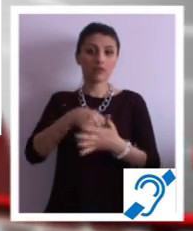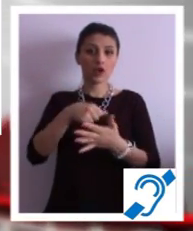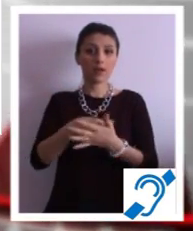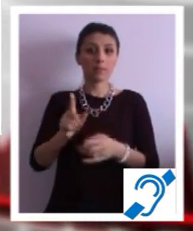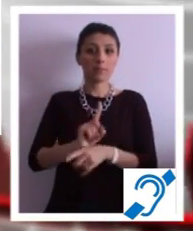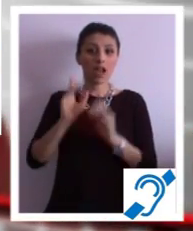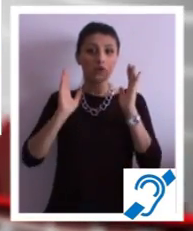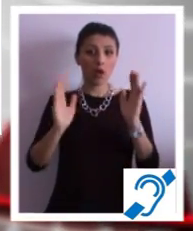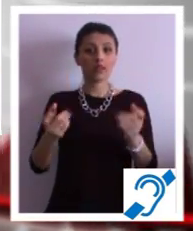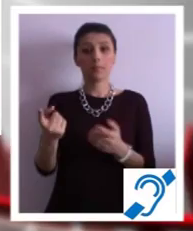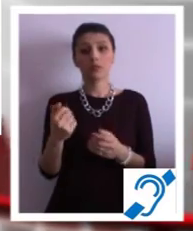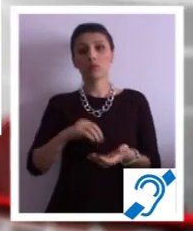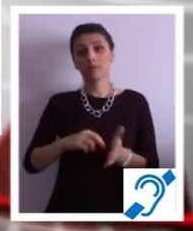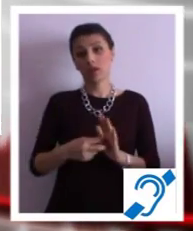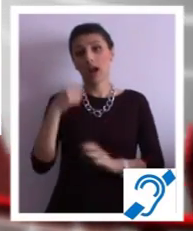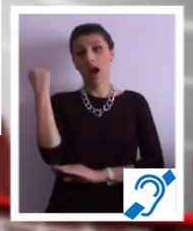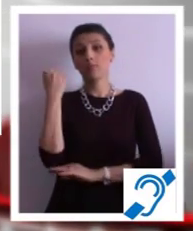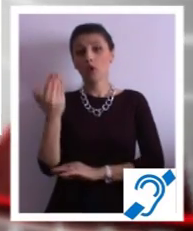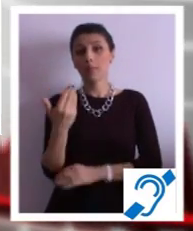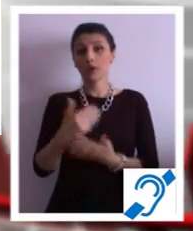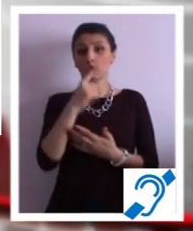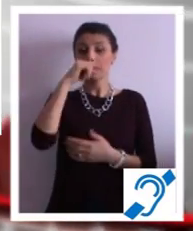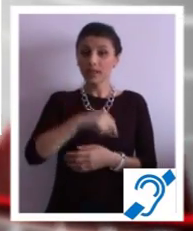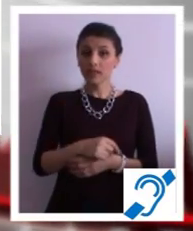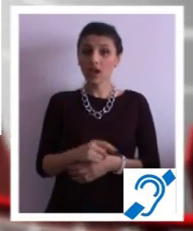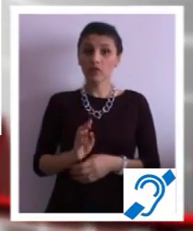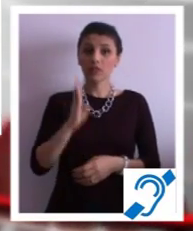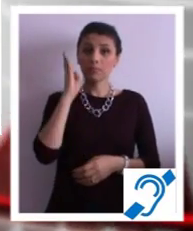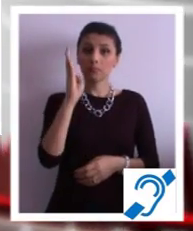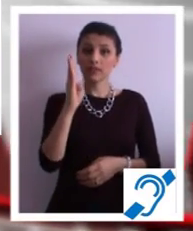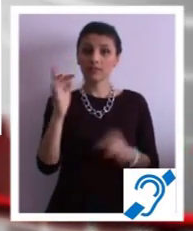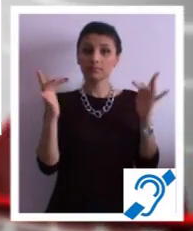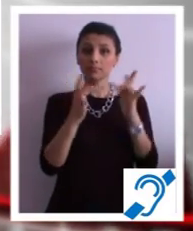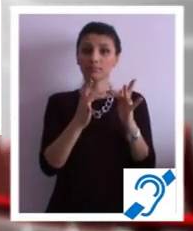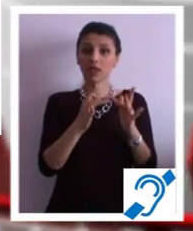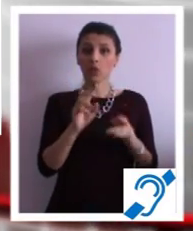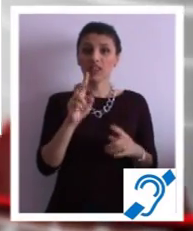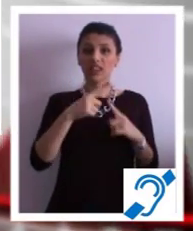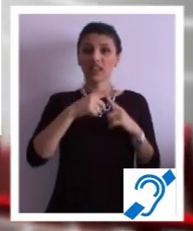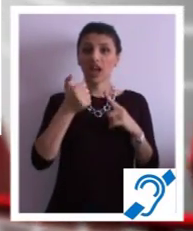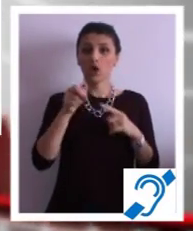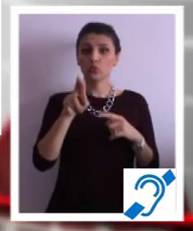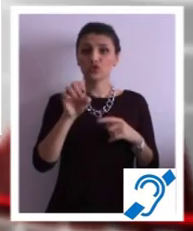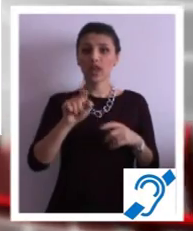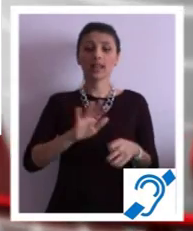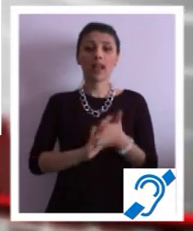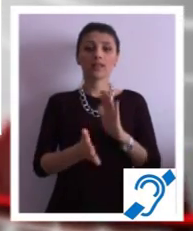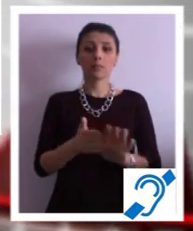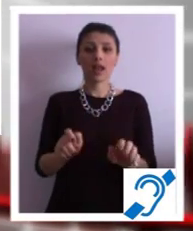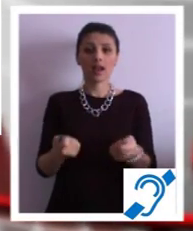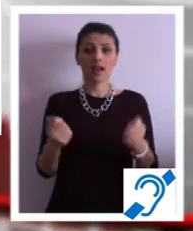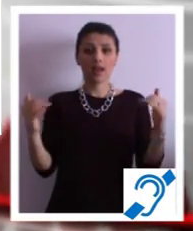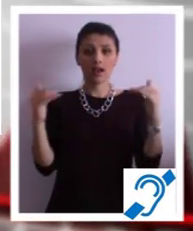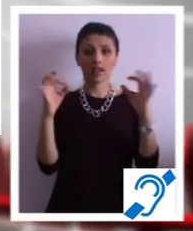perioadă precompetițională pentru echipa SCM Pitești a fost o divizionară B, Unirea Târlungeni. Meciul s-a încheiat la egalitate 0-0, însă